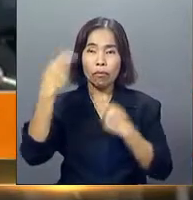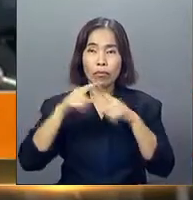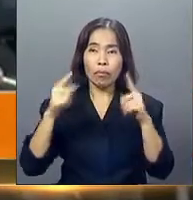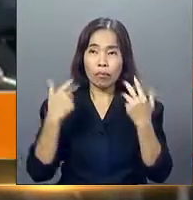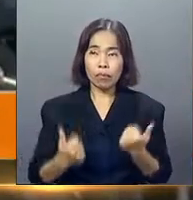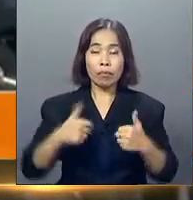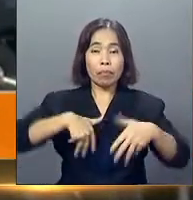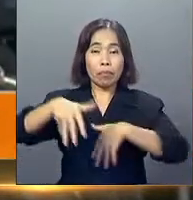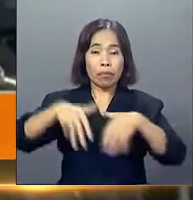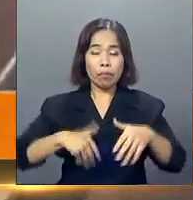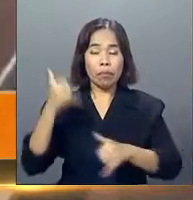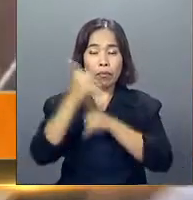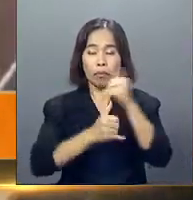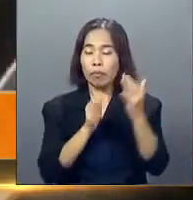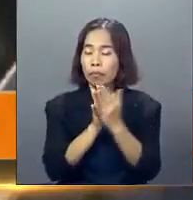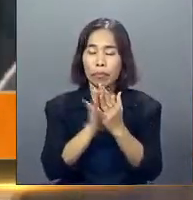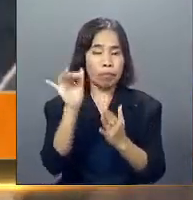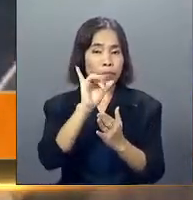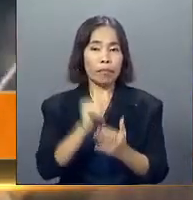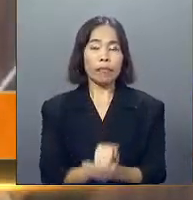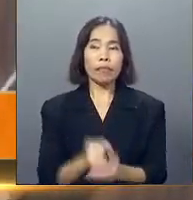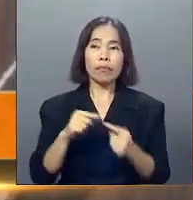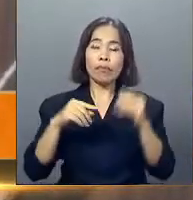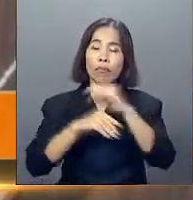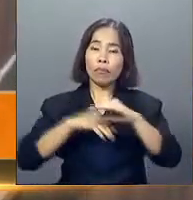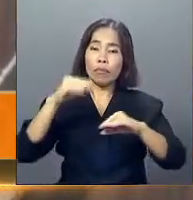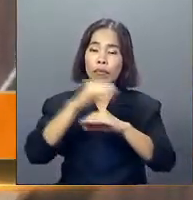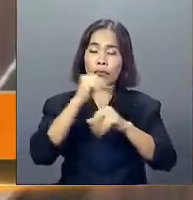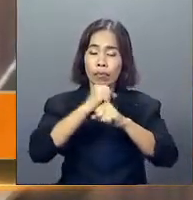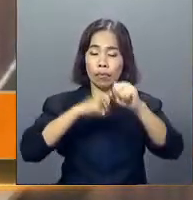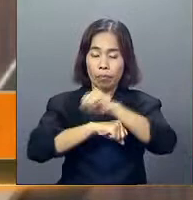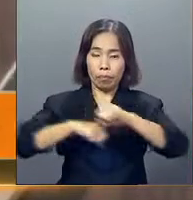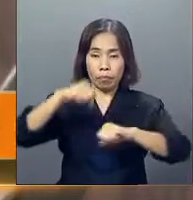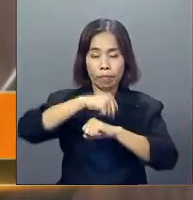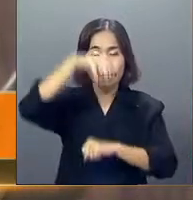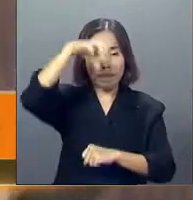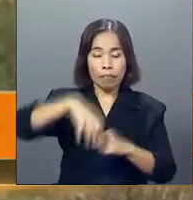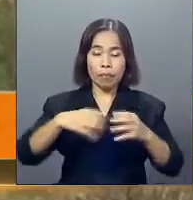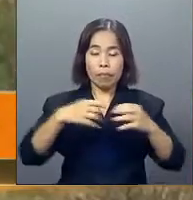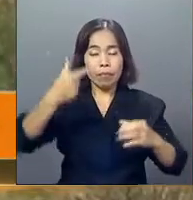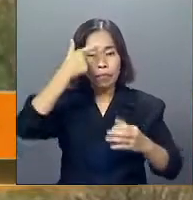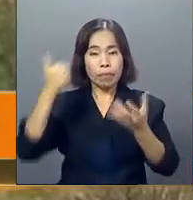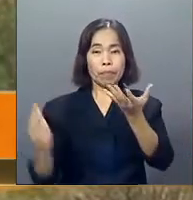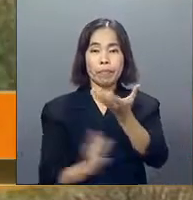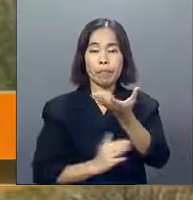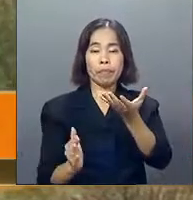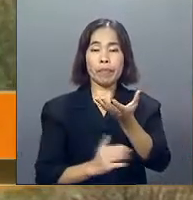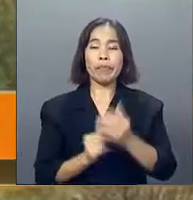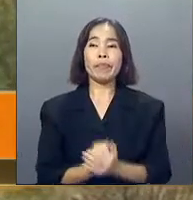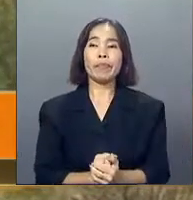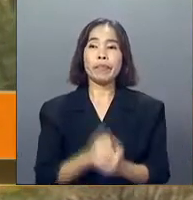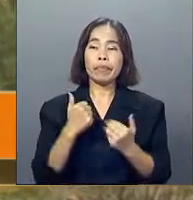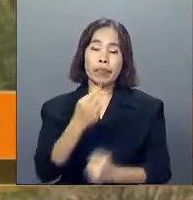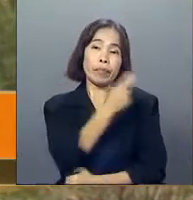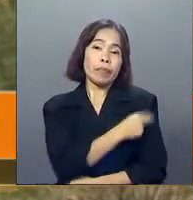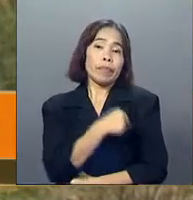ชาชนนั้นเข้าไปมีส่วนร่วมค่ะโดยเฉพาะโครงการก่อสร้างโรงไฟฟ้าถ่านหินในอำเภอเทพาโดยนายแพทย์สุพัฒ